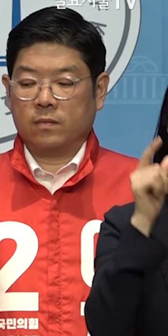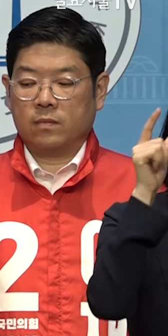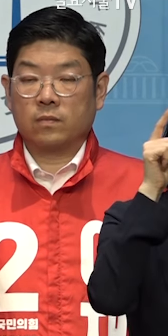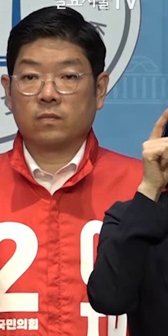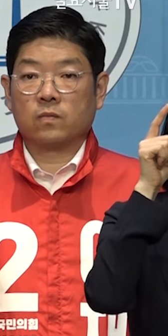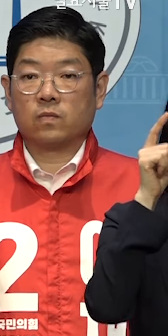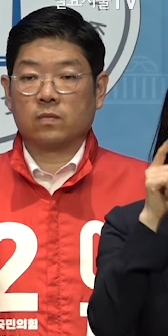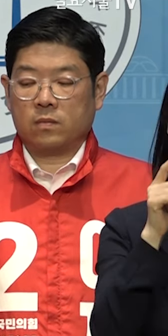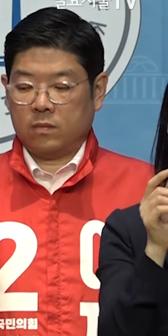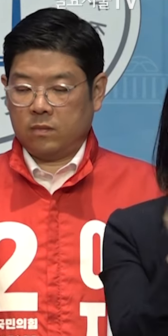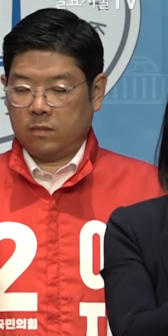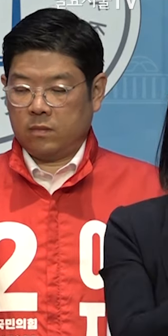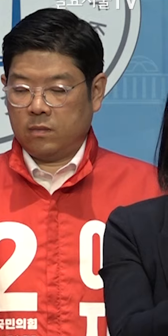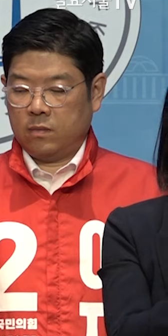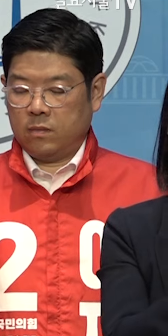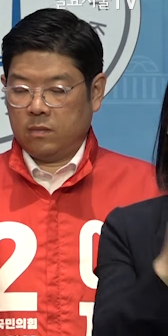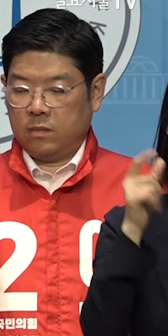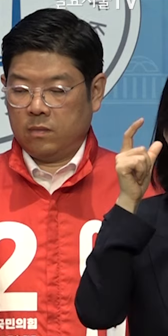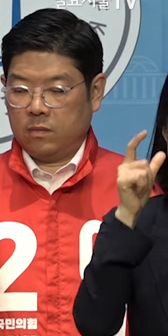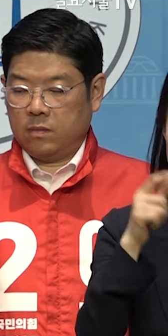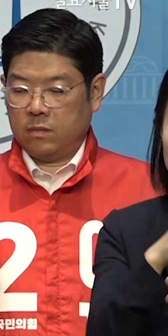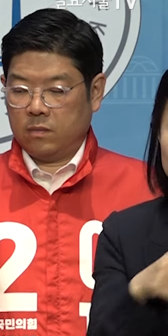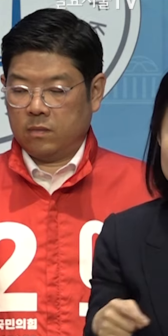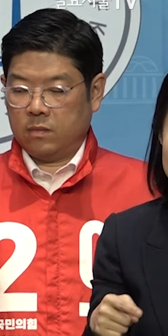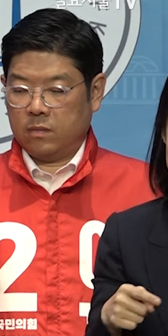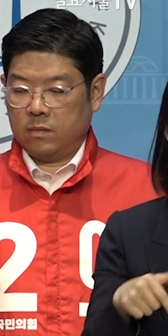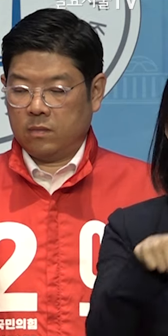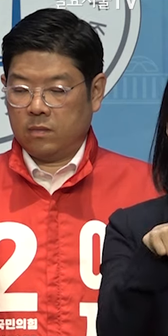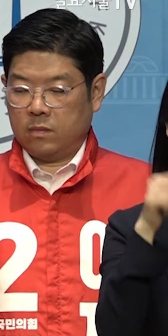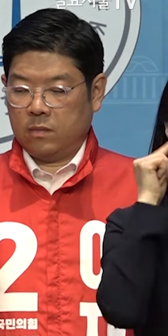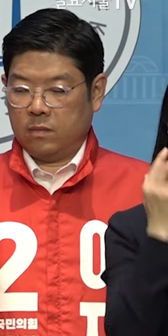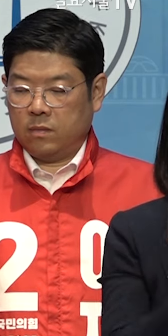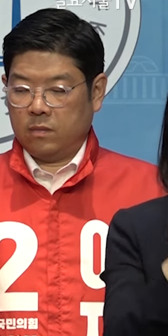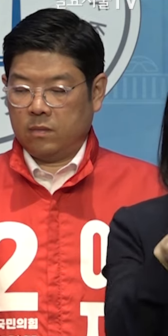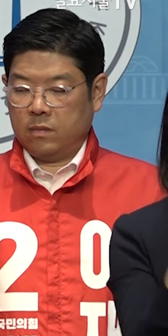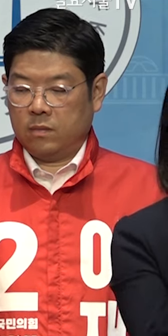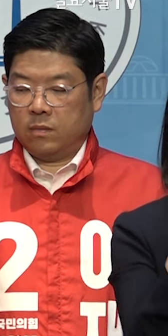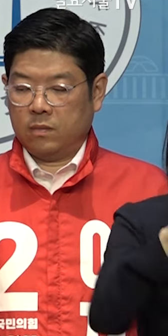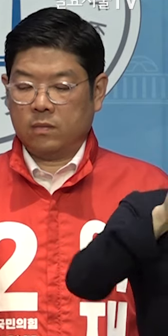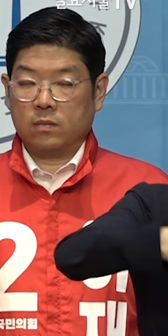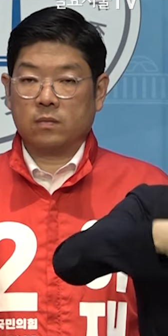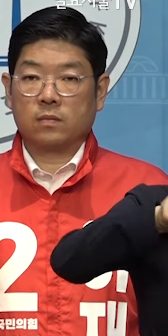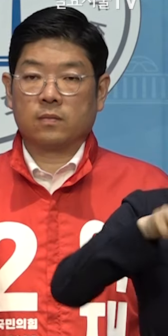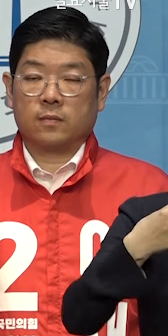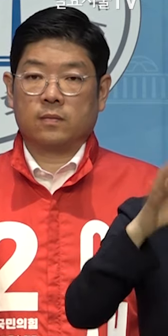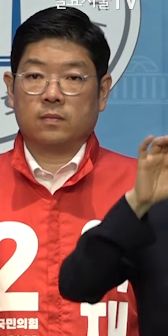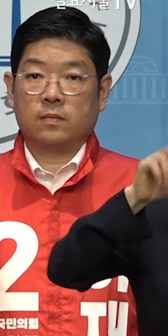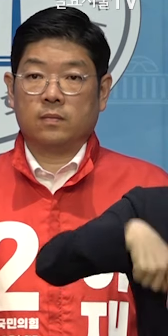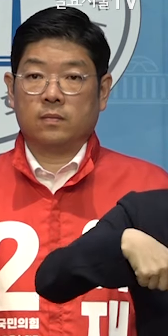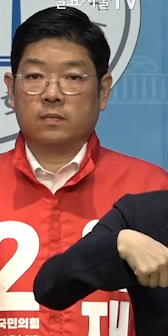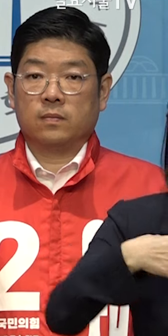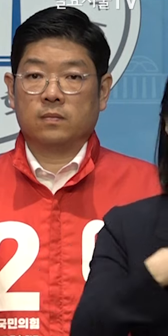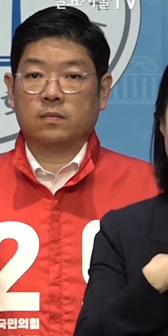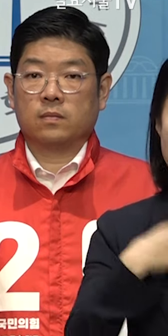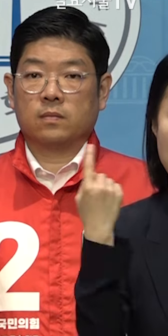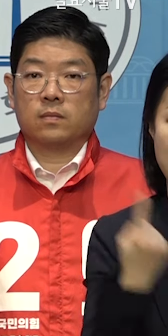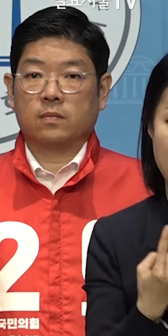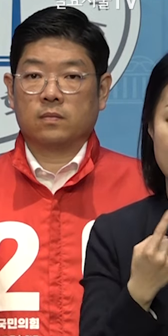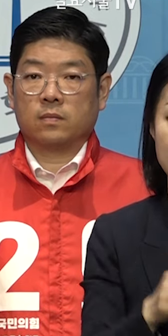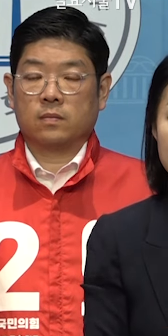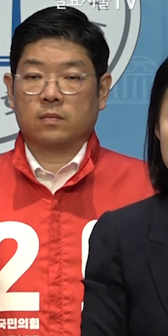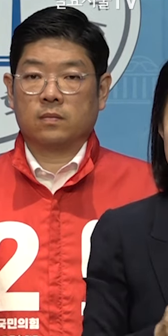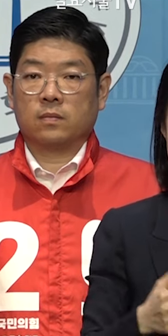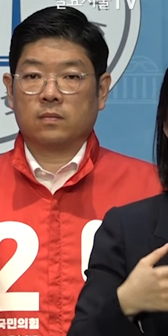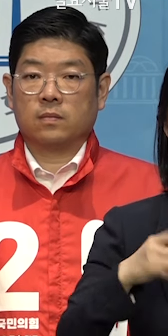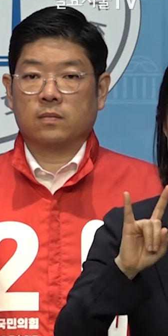죽이는 교각 사루와 같은 결과를 낳게 될 것입니다 21대 국회가 범죄혐의자 체포를